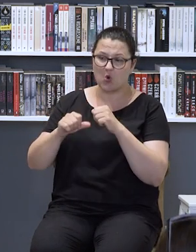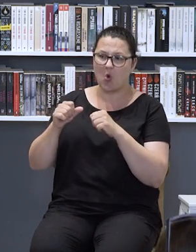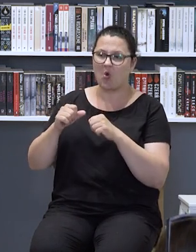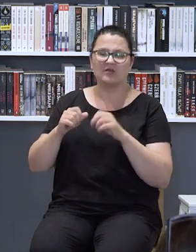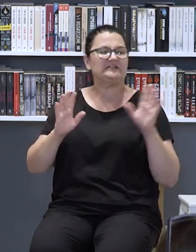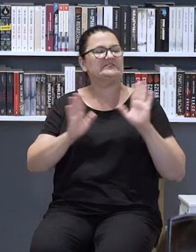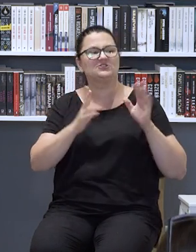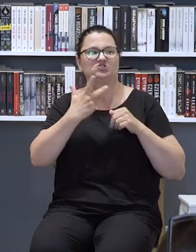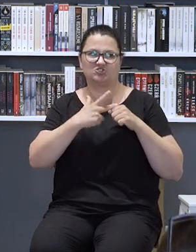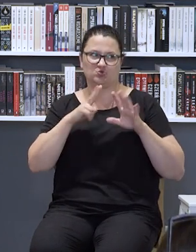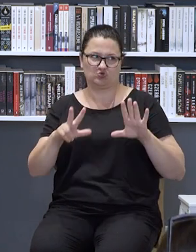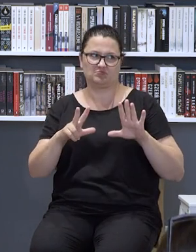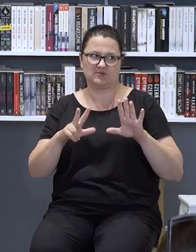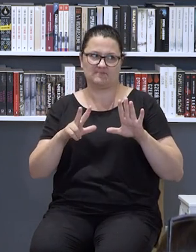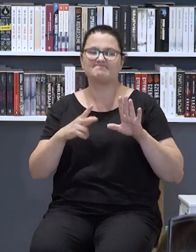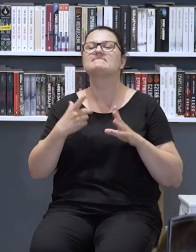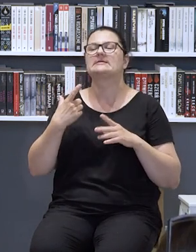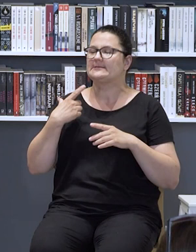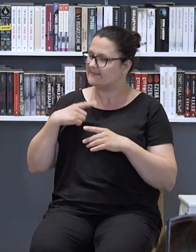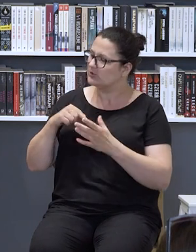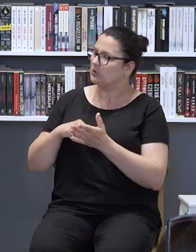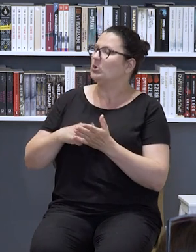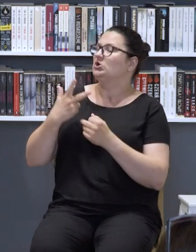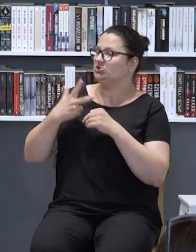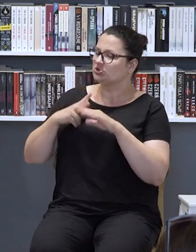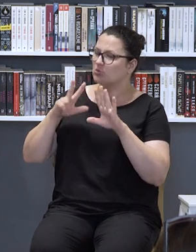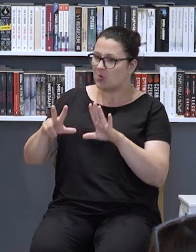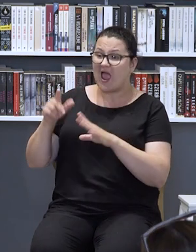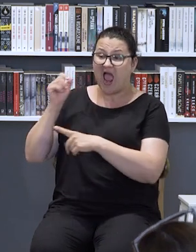Nie, to jest 38. No właśnie, 38, a on